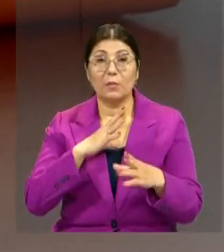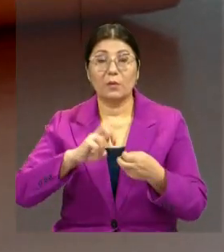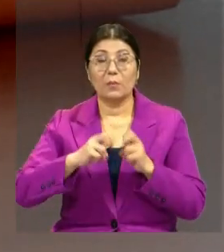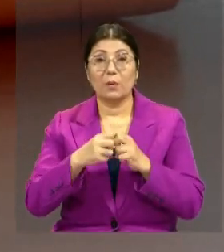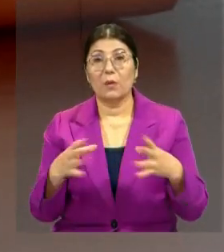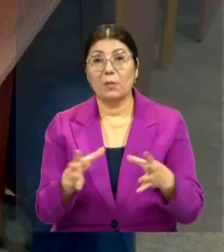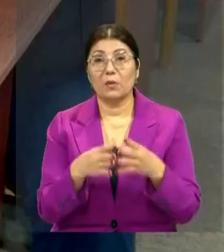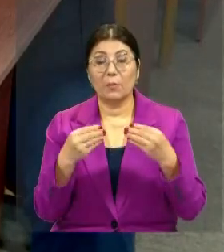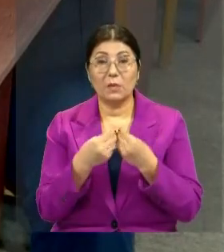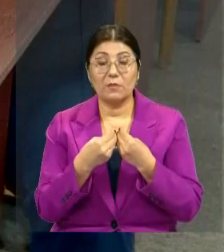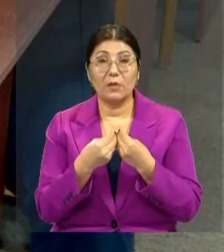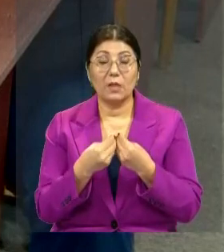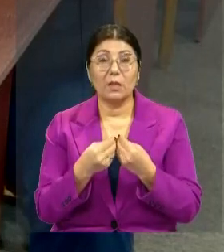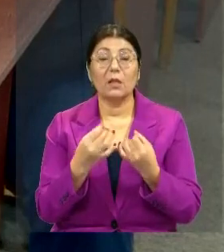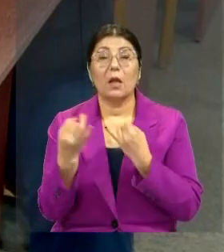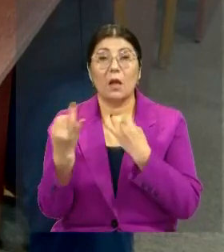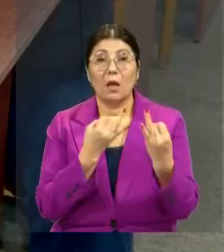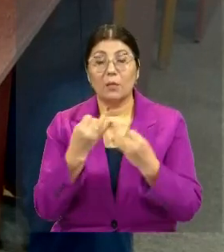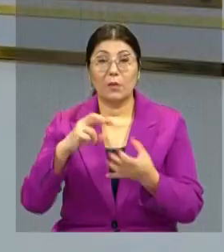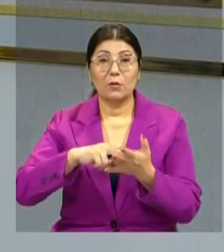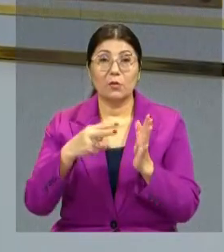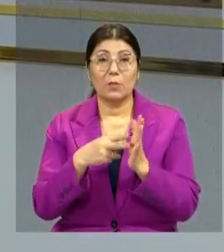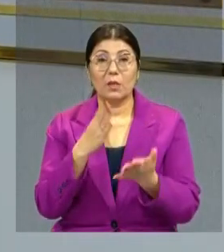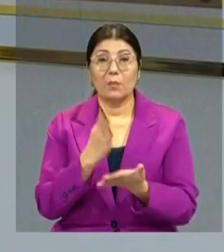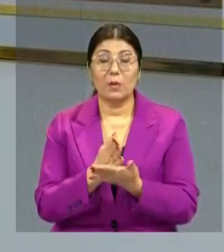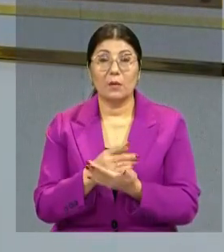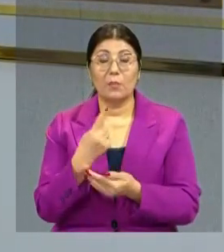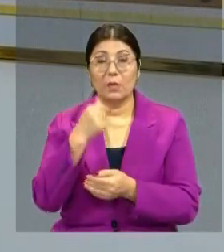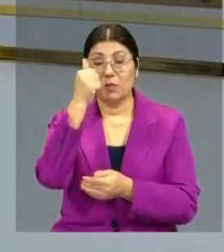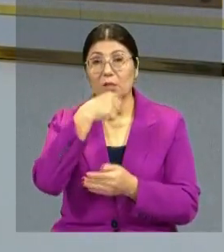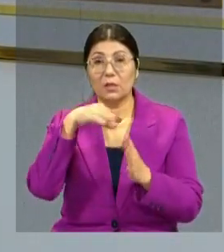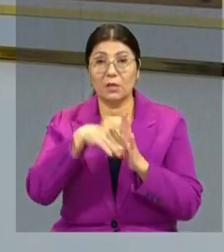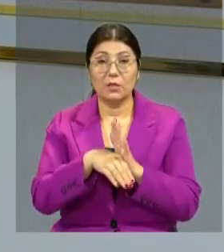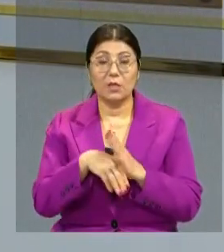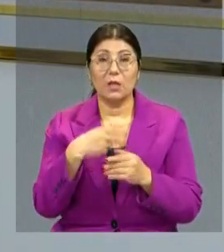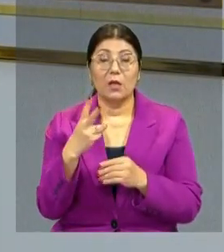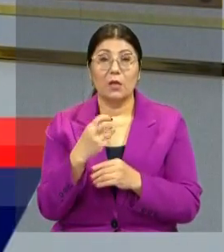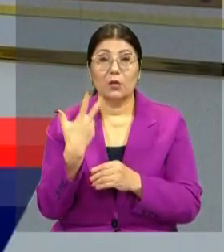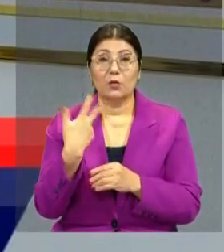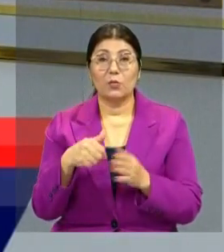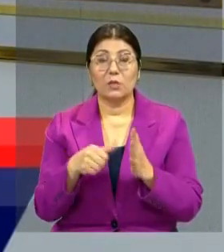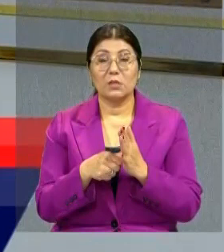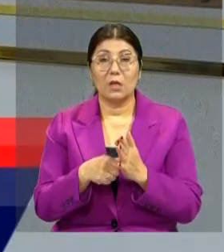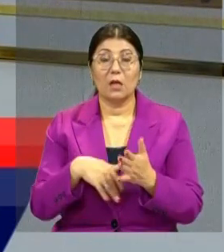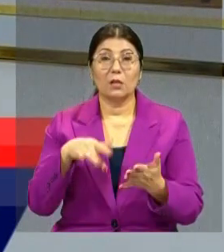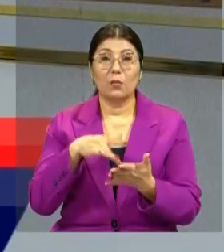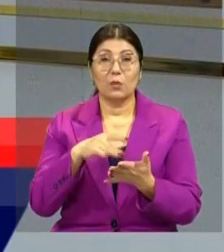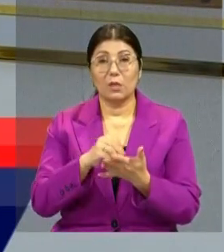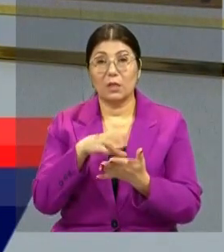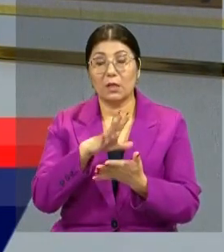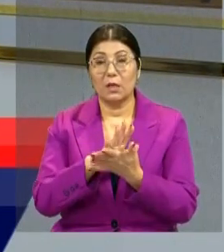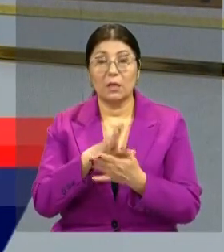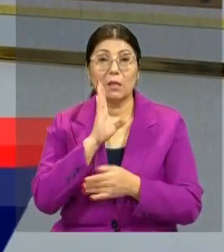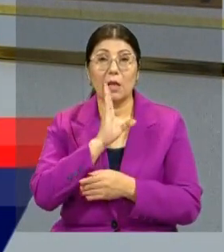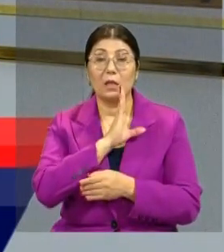проблемалық отбасылар мен профилактикалық әңгімелер жүргізу жоспарда. Бір жылдың ішінде 236 орталыққа тіркелген ана